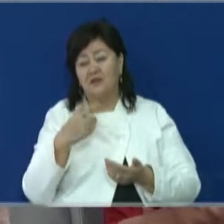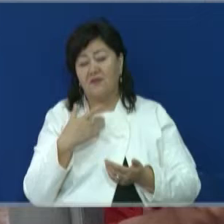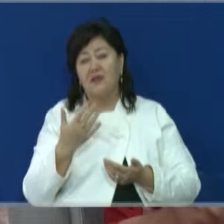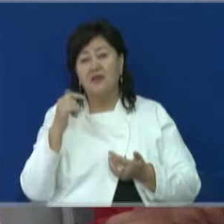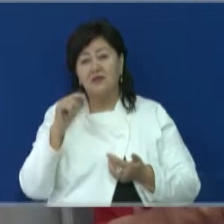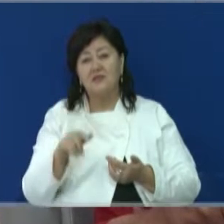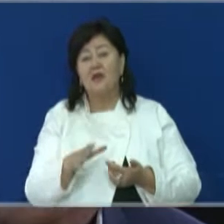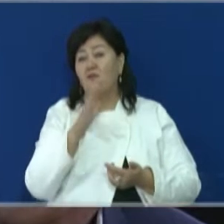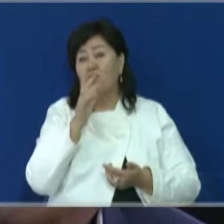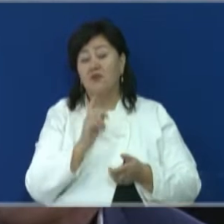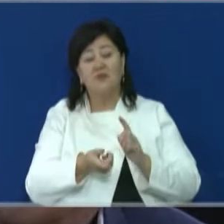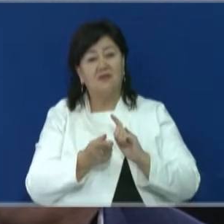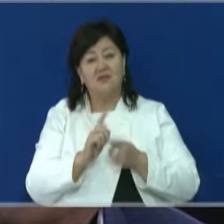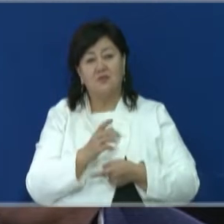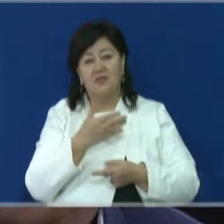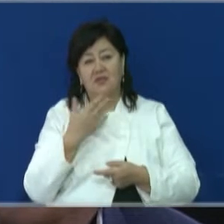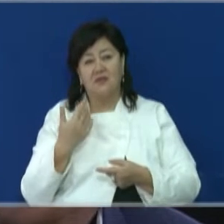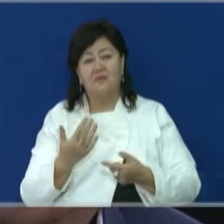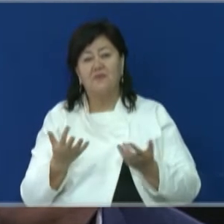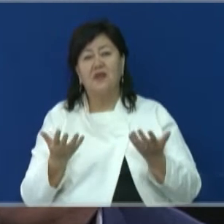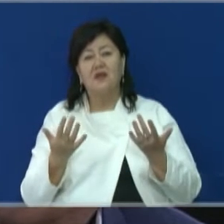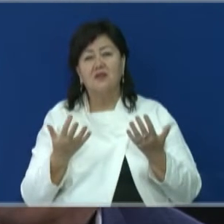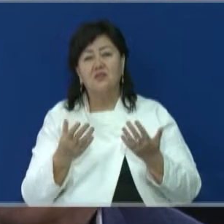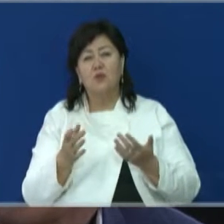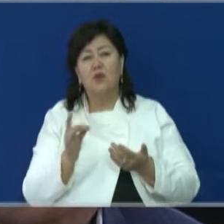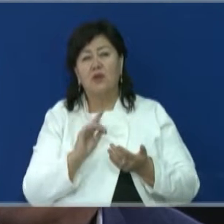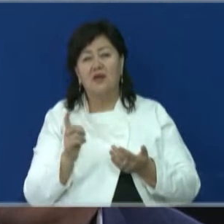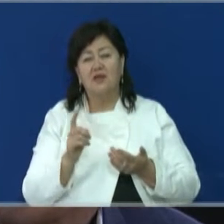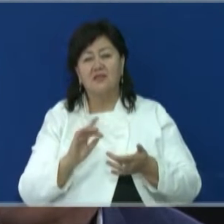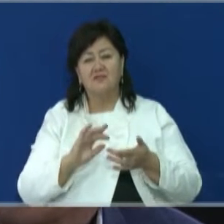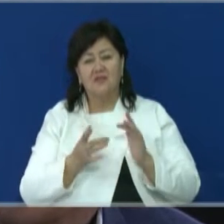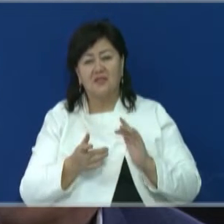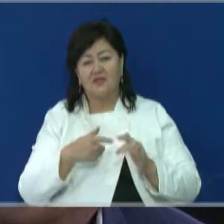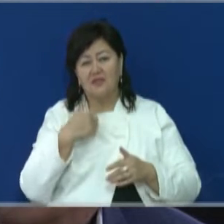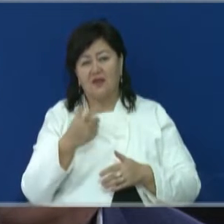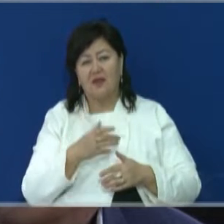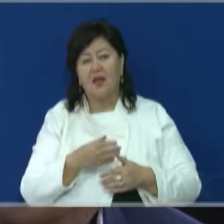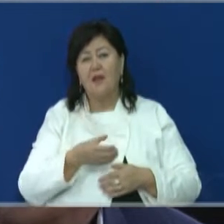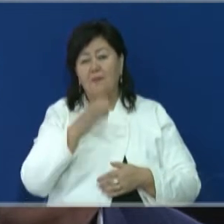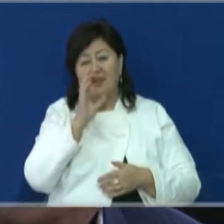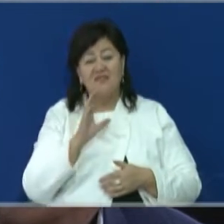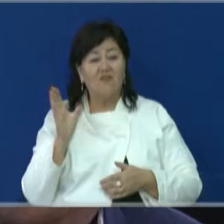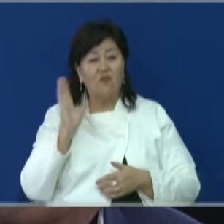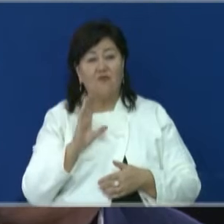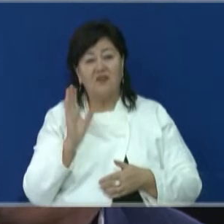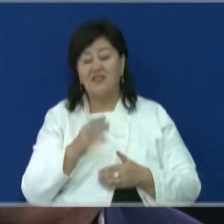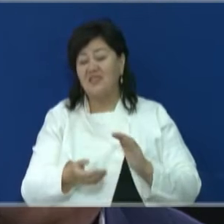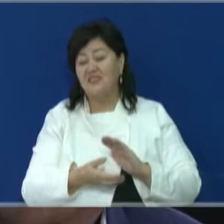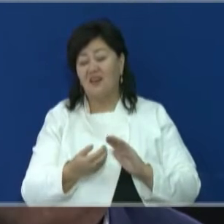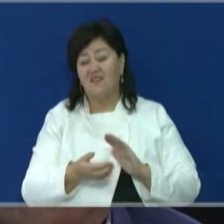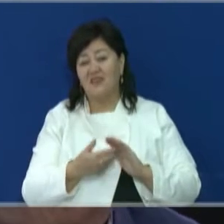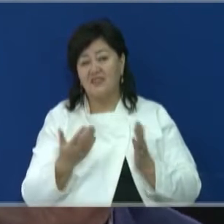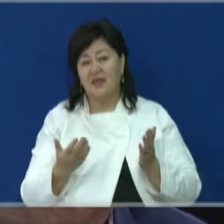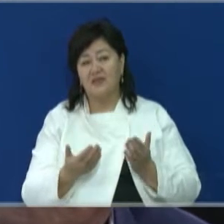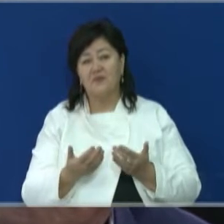уақыттан бері өзгеріс жоқ. Қаншама әлеуметтік желіге де жаздым, 10 жыл көлемінде ауыз су проблемасымен алысып келе жатырмын. Енді ол өтірге